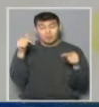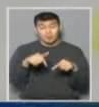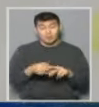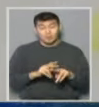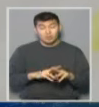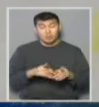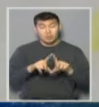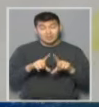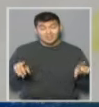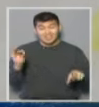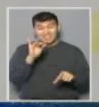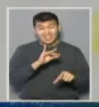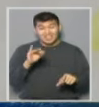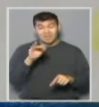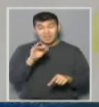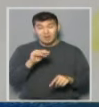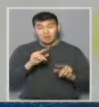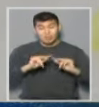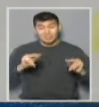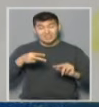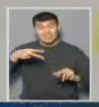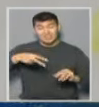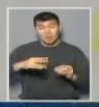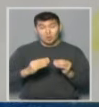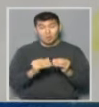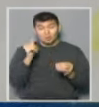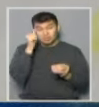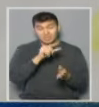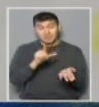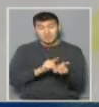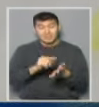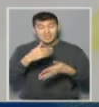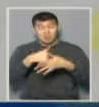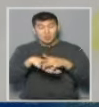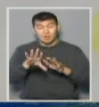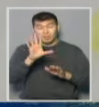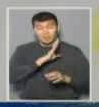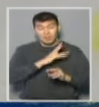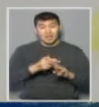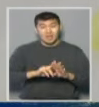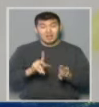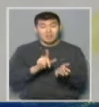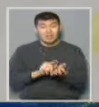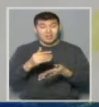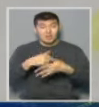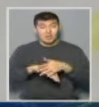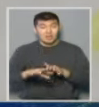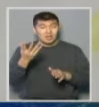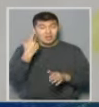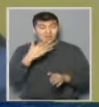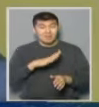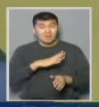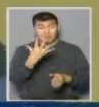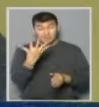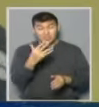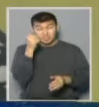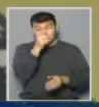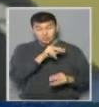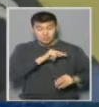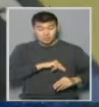тарих мұғалімі болып келіп, содан 2010 жылы зейнеткерлікке шықтым. Зейнеткерлікке шыққаннан кейін де мына осы 5 жылда еңбек